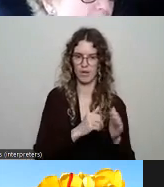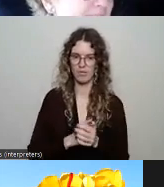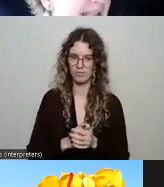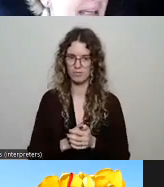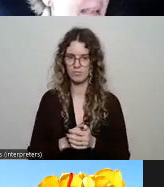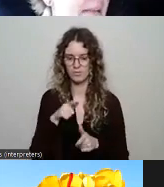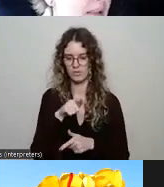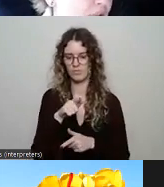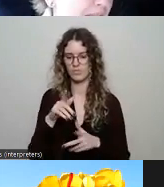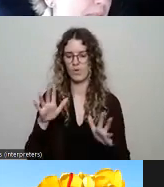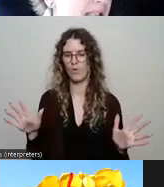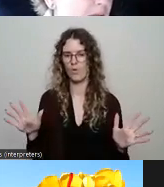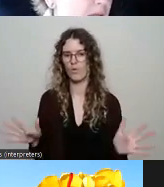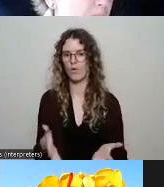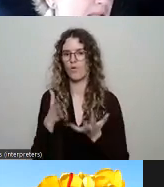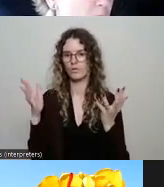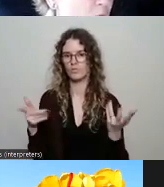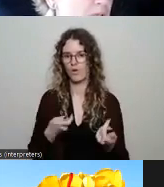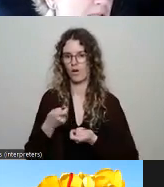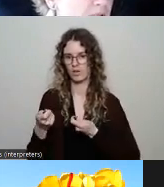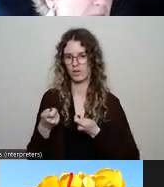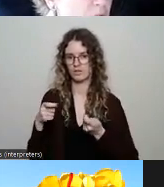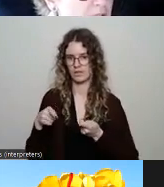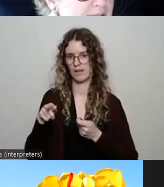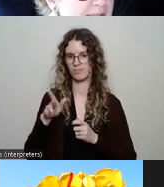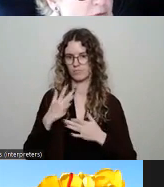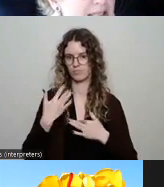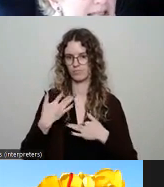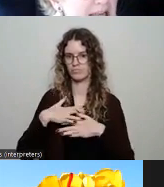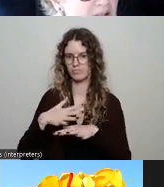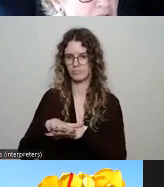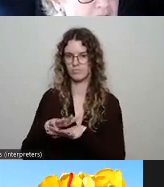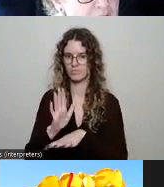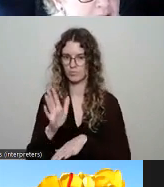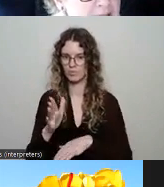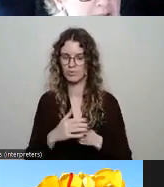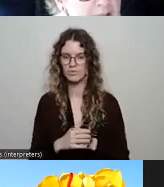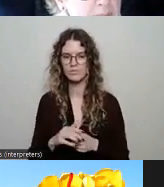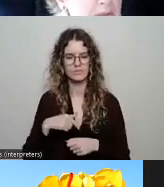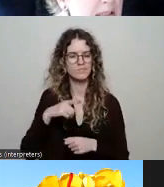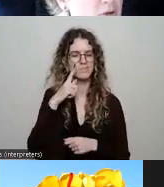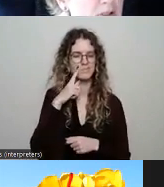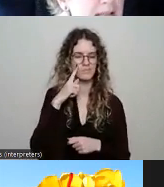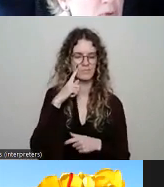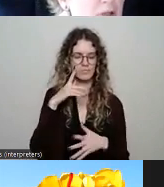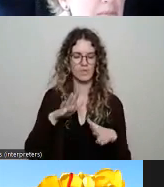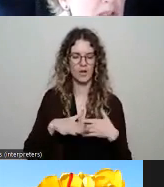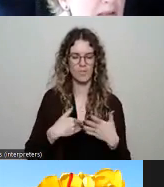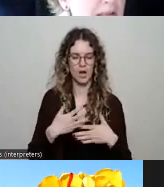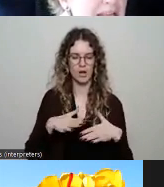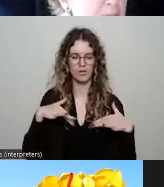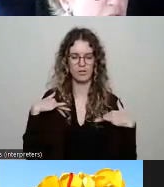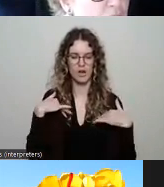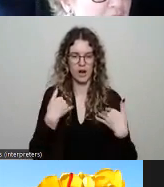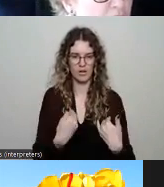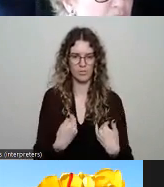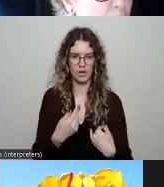organizavimo procese. Tai vat šitą mes tikrai pastebėjom, kad tos metodinės rekomendacijos, kai kada yra padarytos taip su tokia